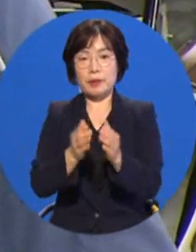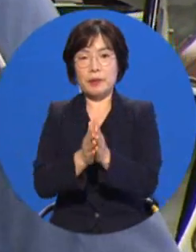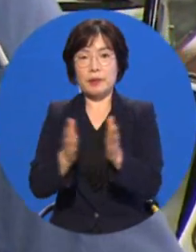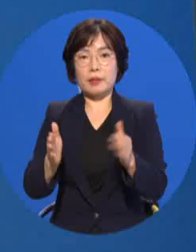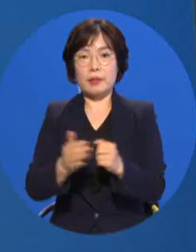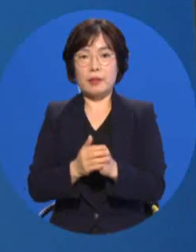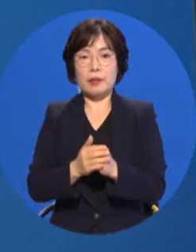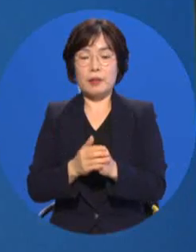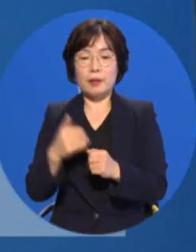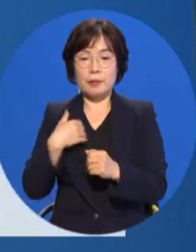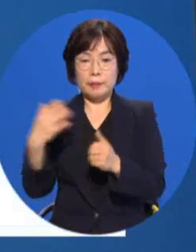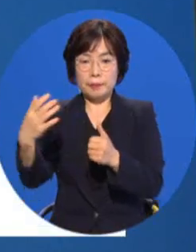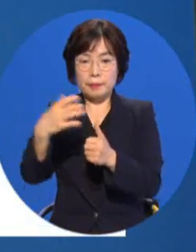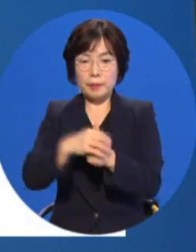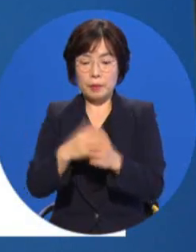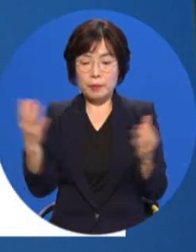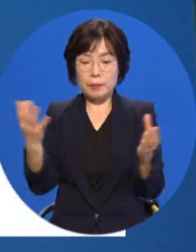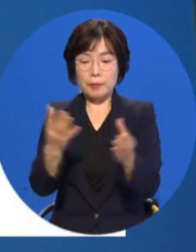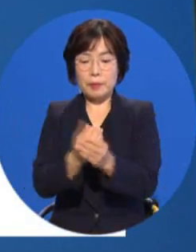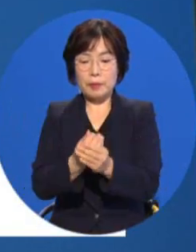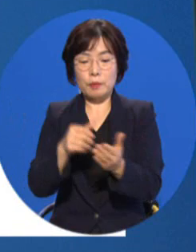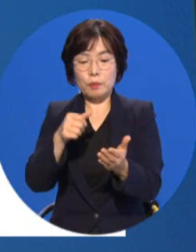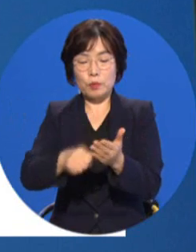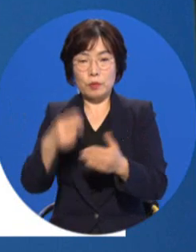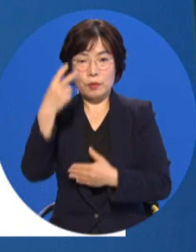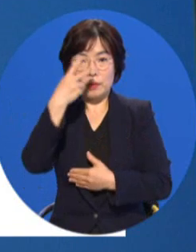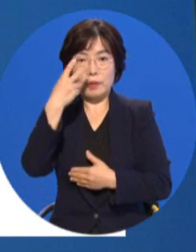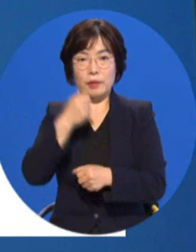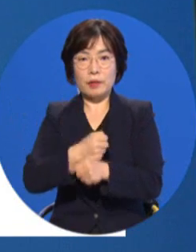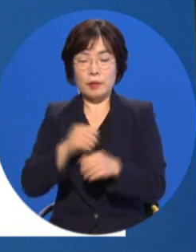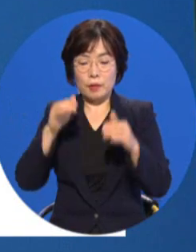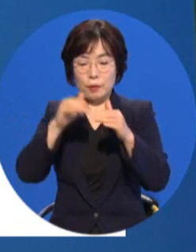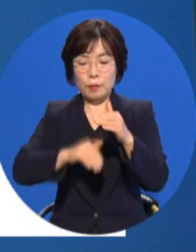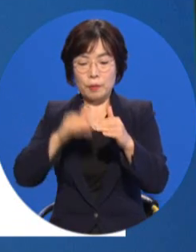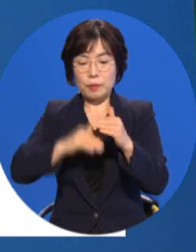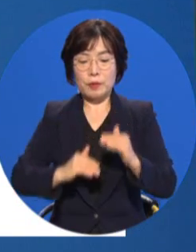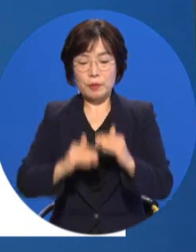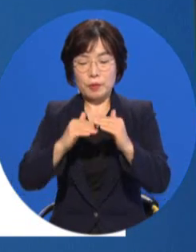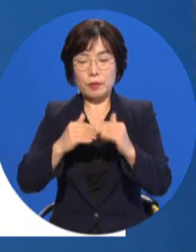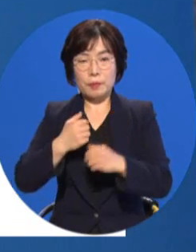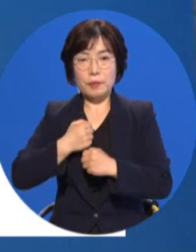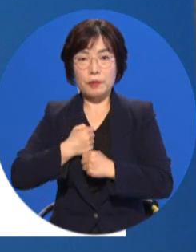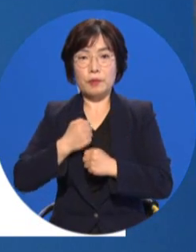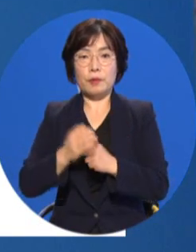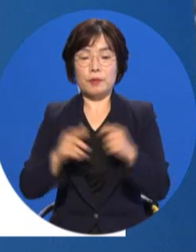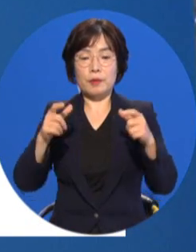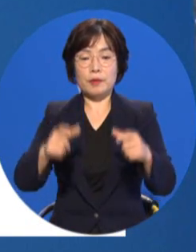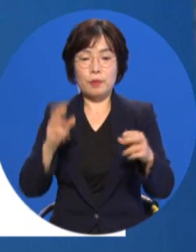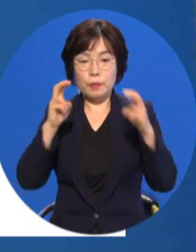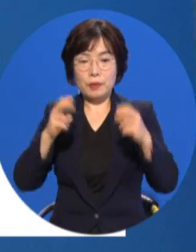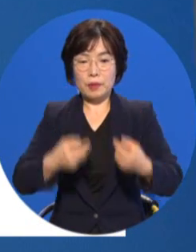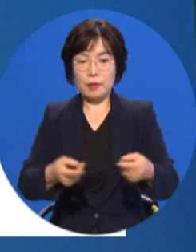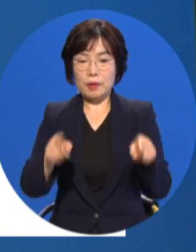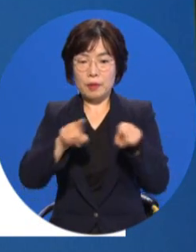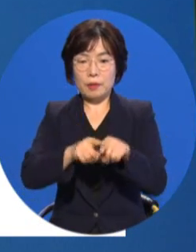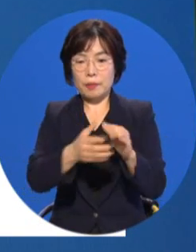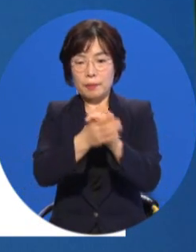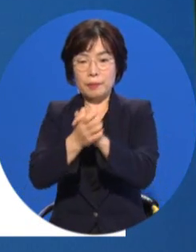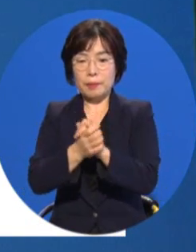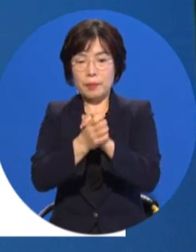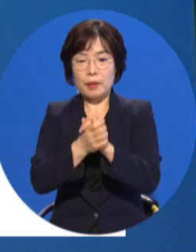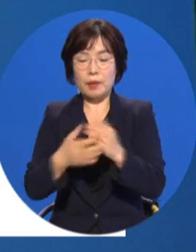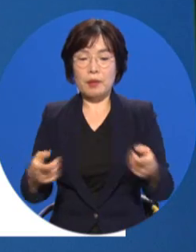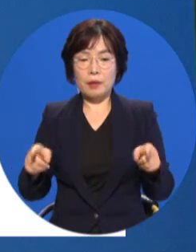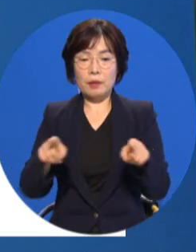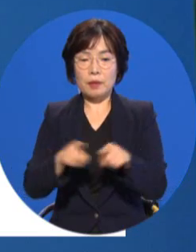저희 시공사는 완벽한 품질 관리와 공사 일정을 준수하고 지역 업체와의 상생 협력과